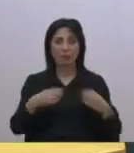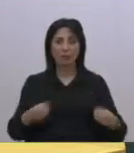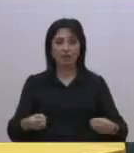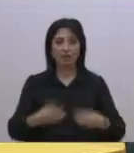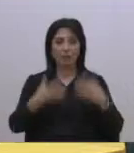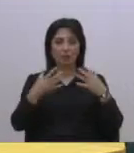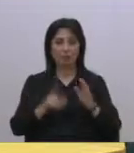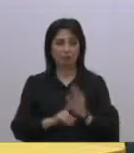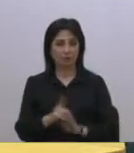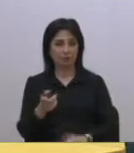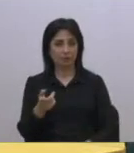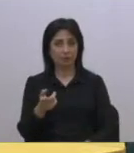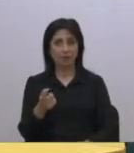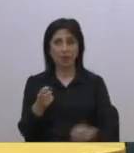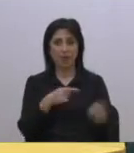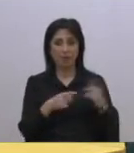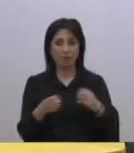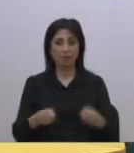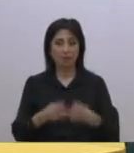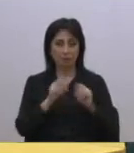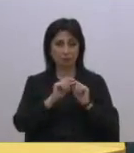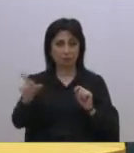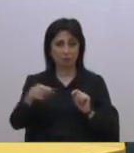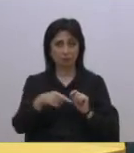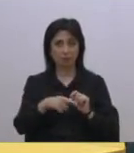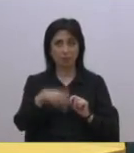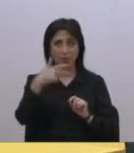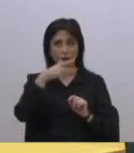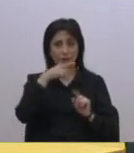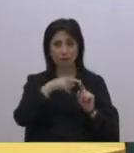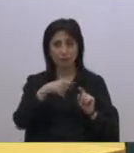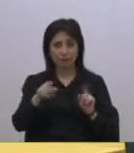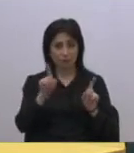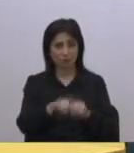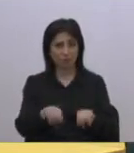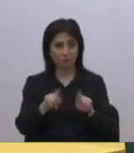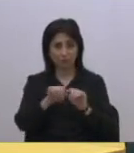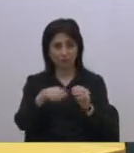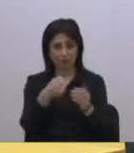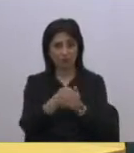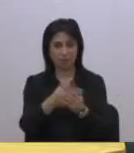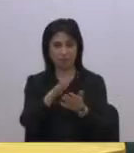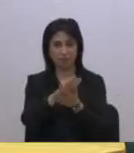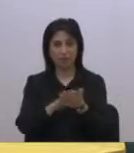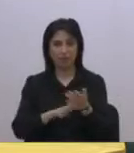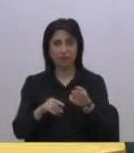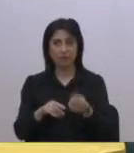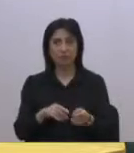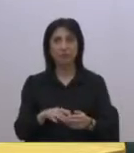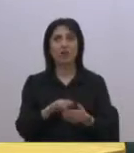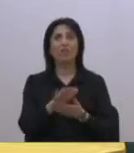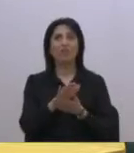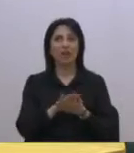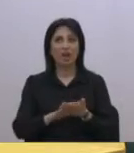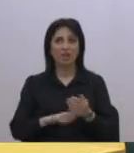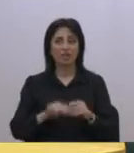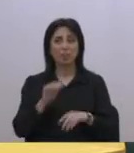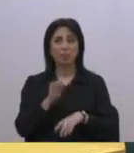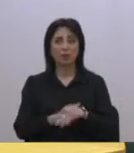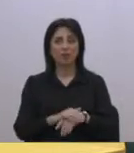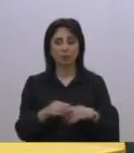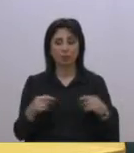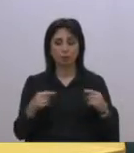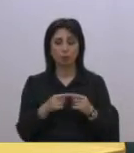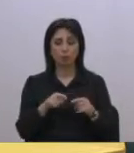დაპირისპირება დაიწყეთ. და ეს ერთმანეთთან დაპირისპირების 30 წლიან ტრადიციას დღემდე ვაგრძელებთ. ვაგრძელებთ და ფაქტობრივად აი